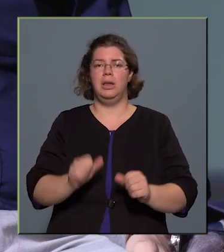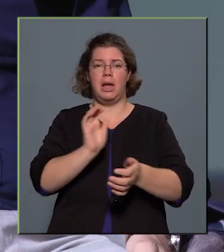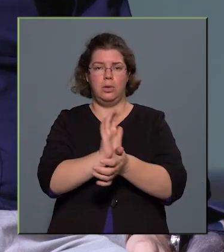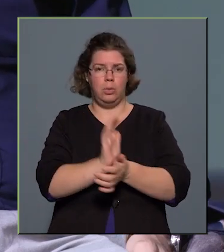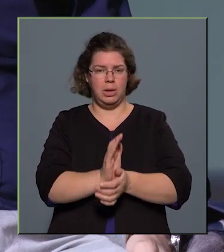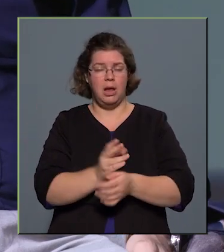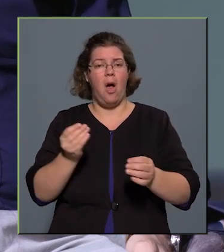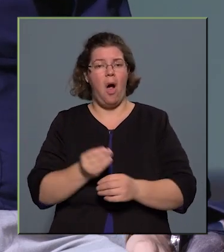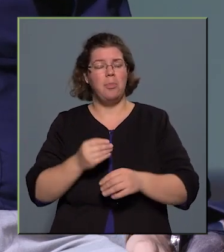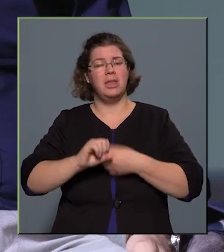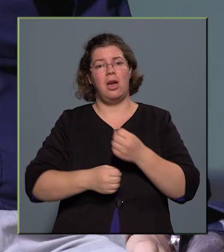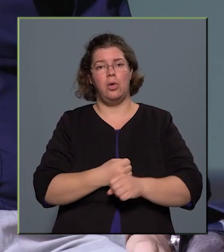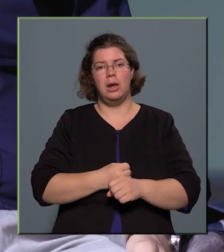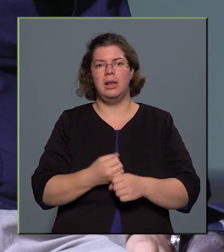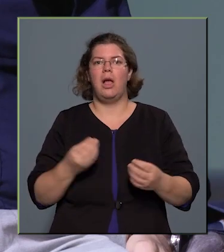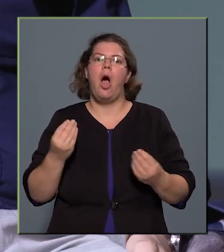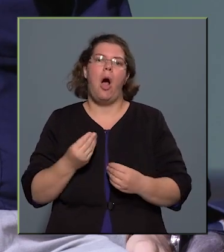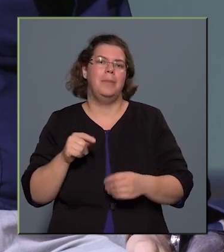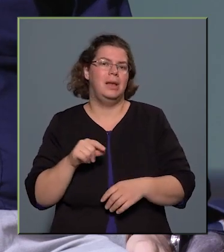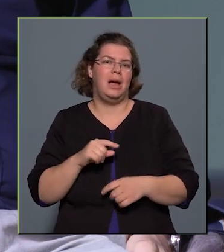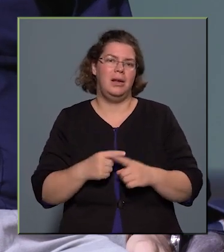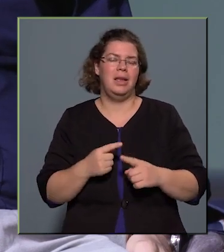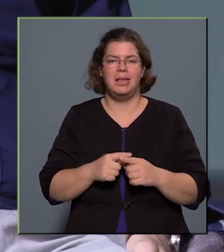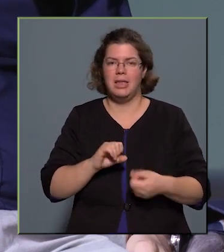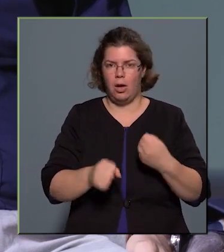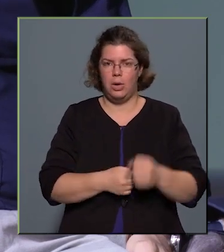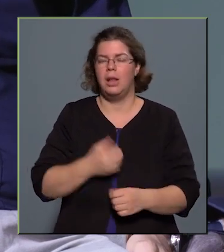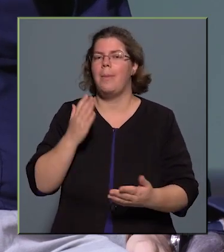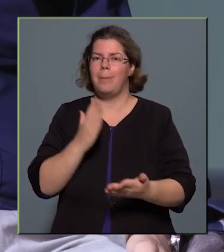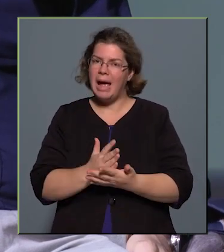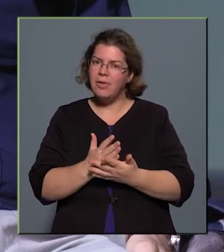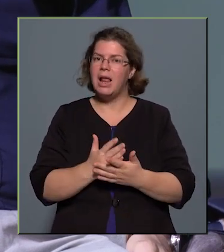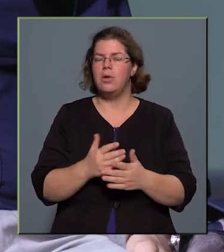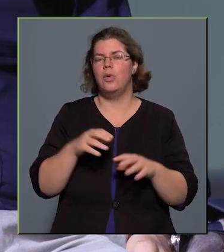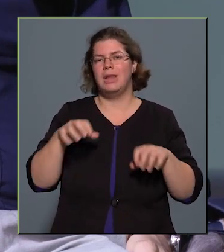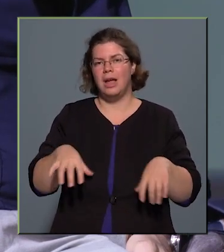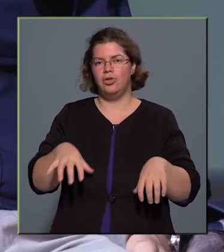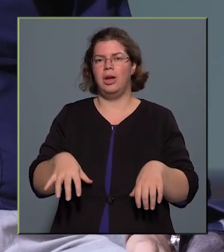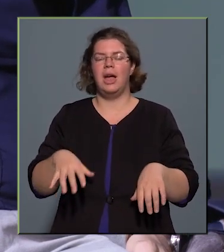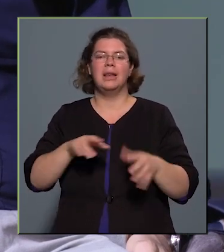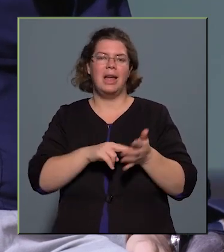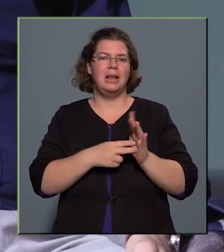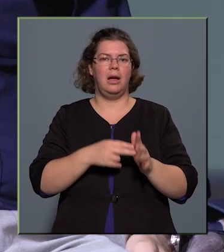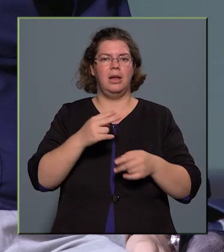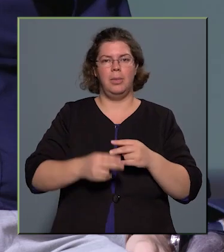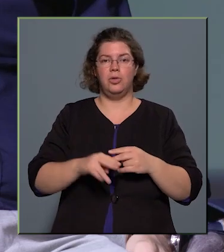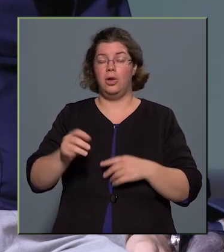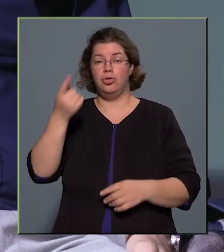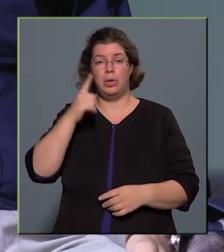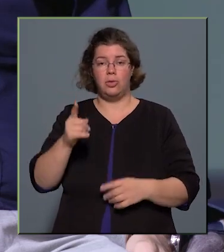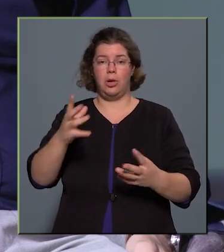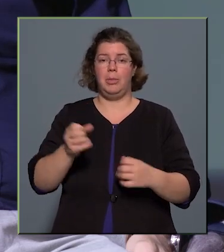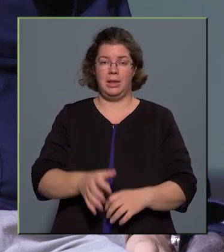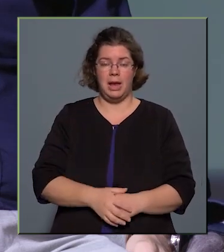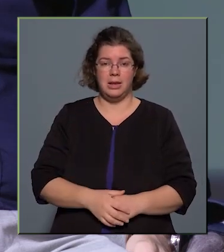ami gyakorlatilag, amelynek a része gyakorlatilag a megfelelő tehetségek, technikai képességek és tudásnak is a